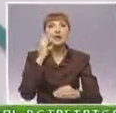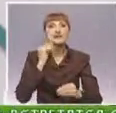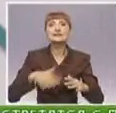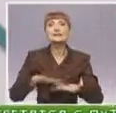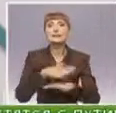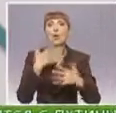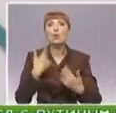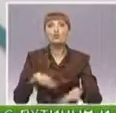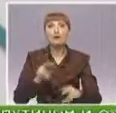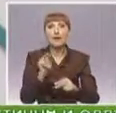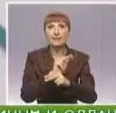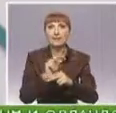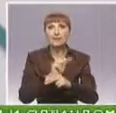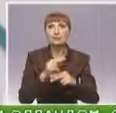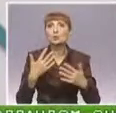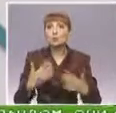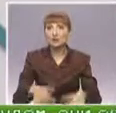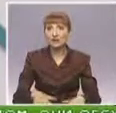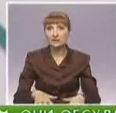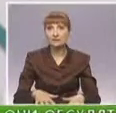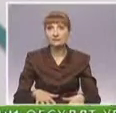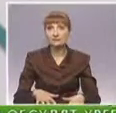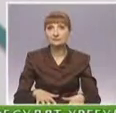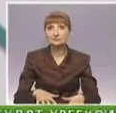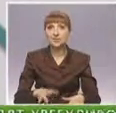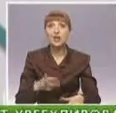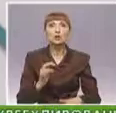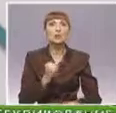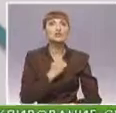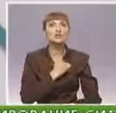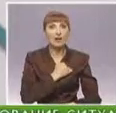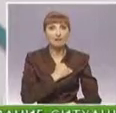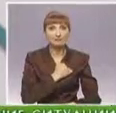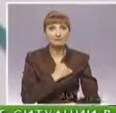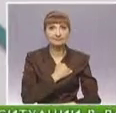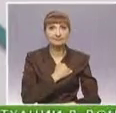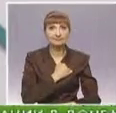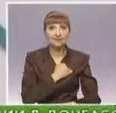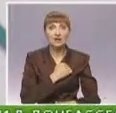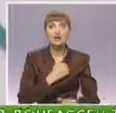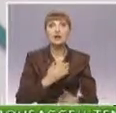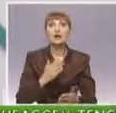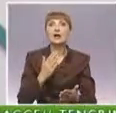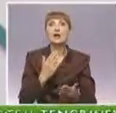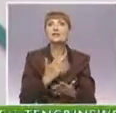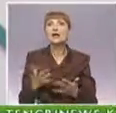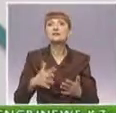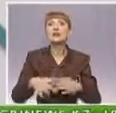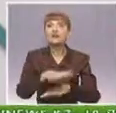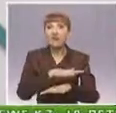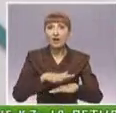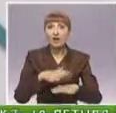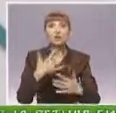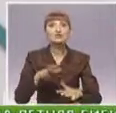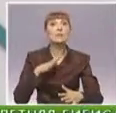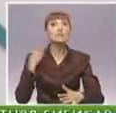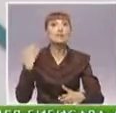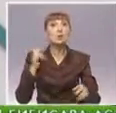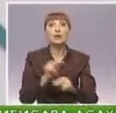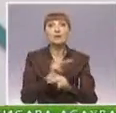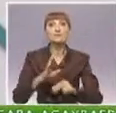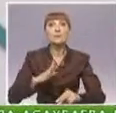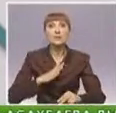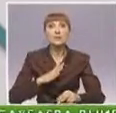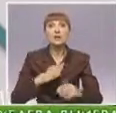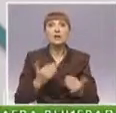дворы уже реконструированы. Но, к сожалению, некоторые дворы, которые были уже